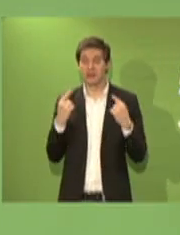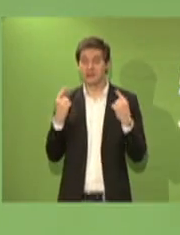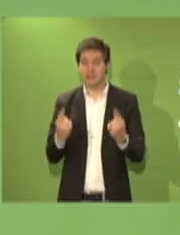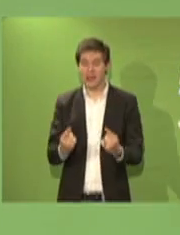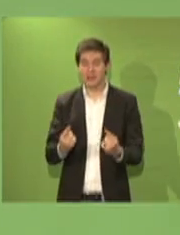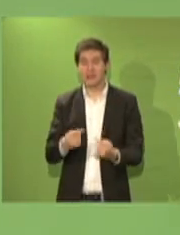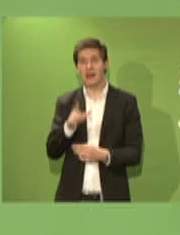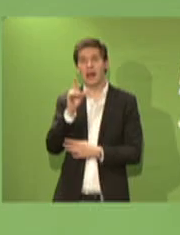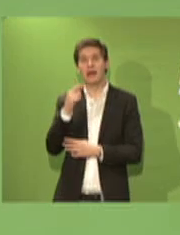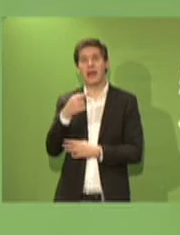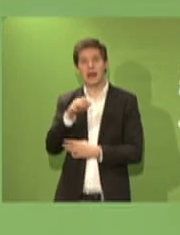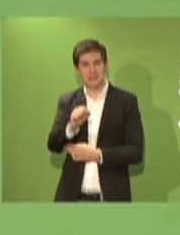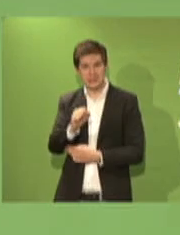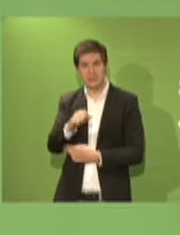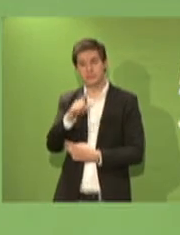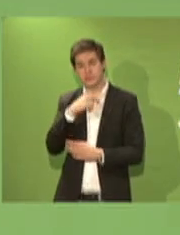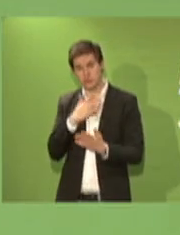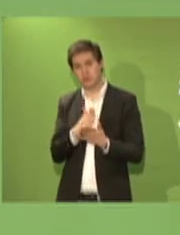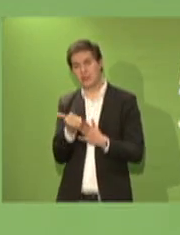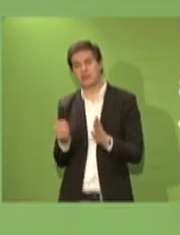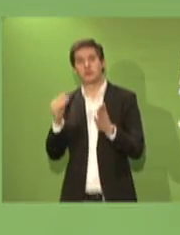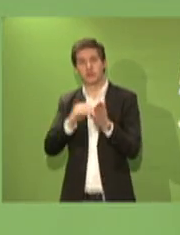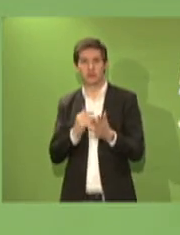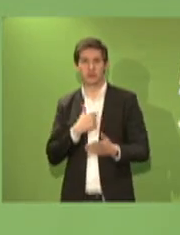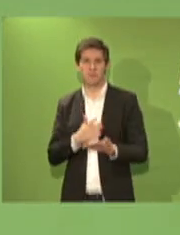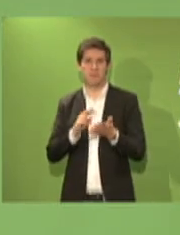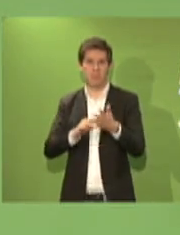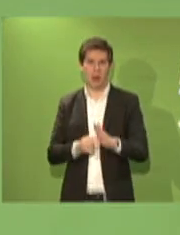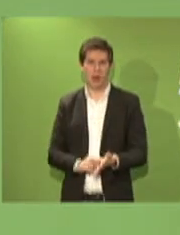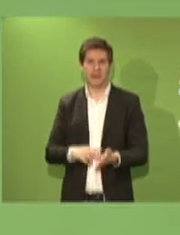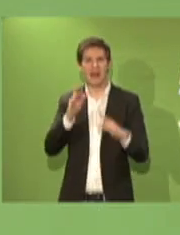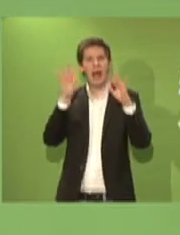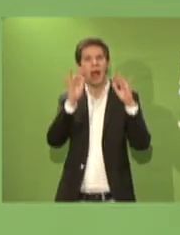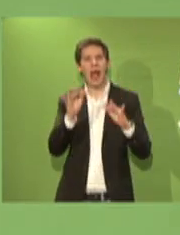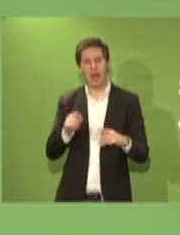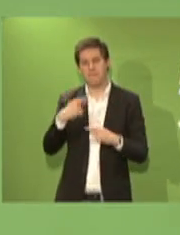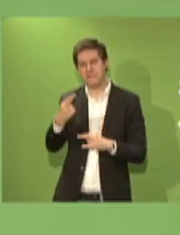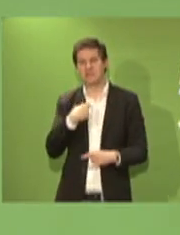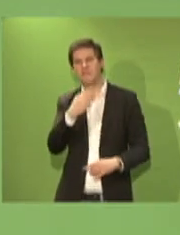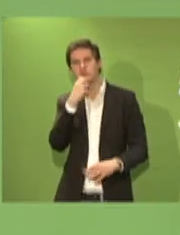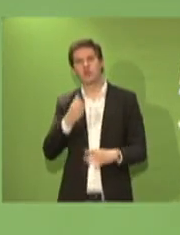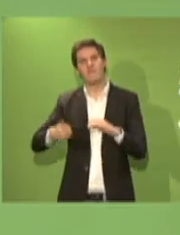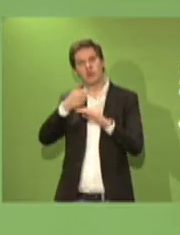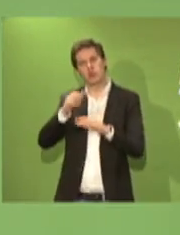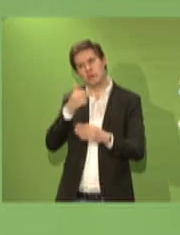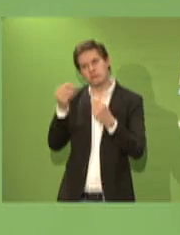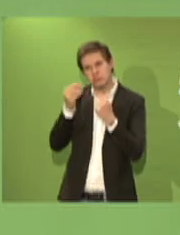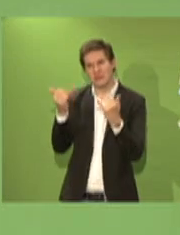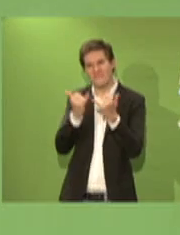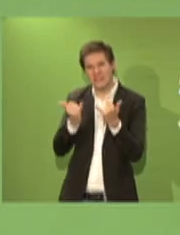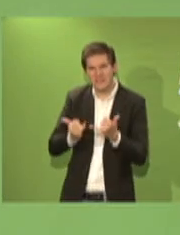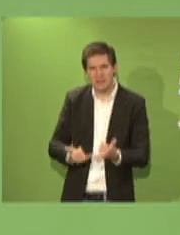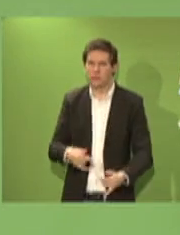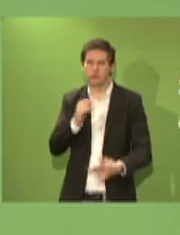Leitung LGS noch eingeplant, wo wir uns im Herbst mit dem Vorstand beraten, wie wir das machen können und so weiter. Das hatten wir